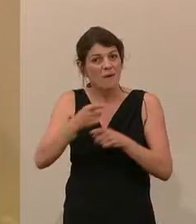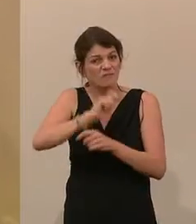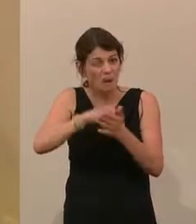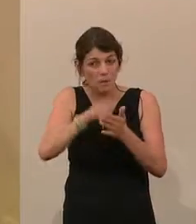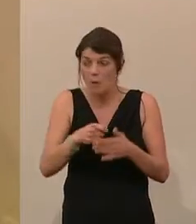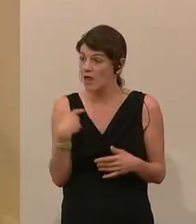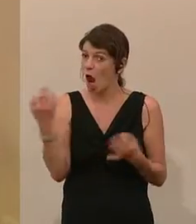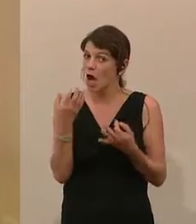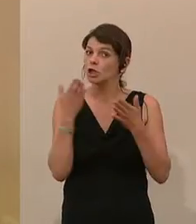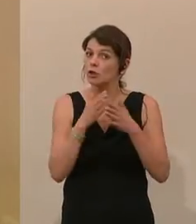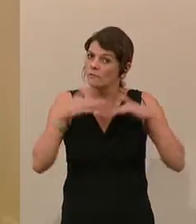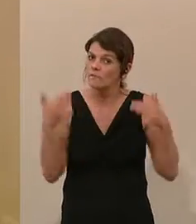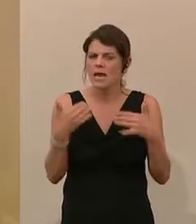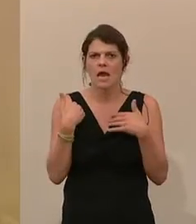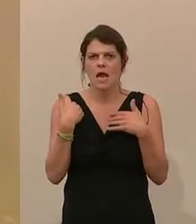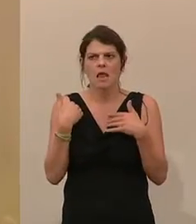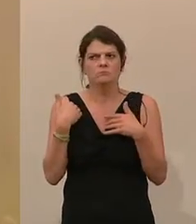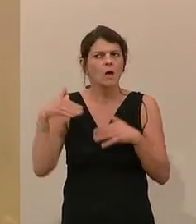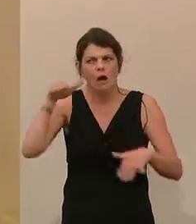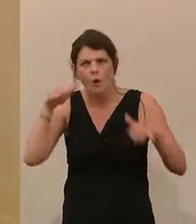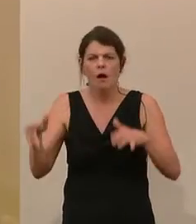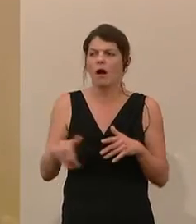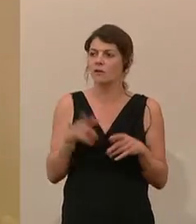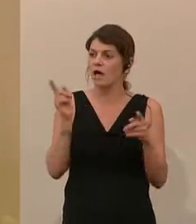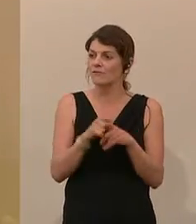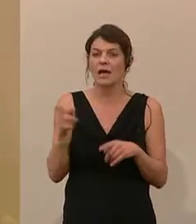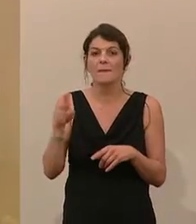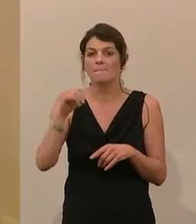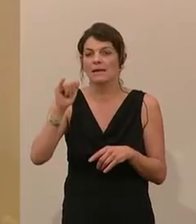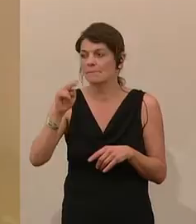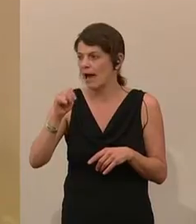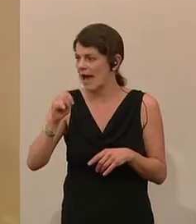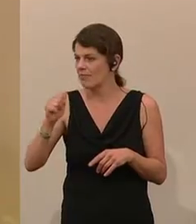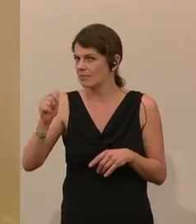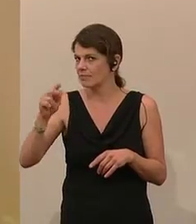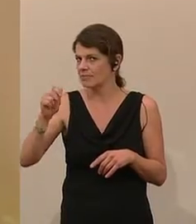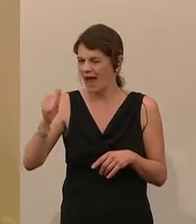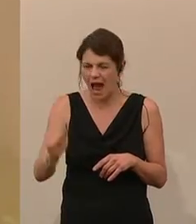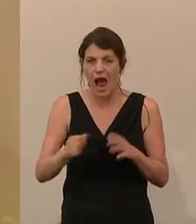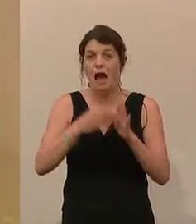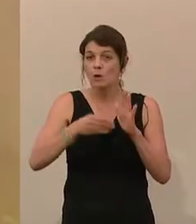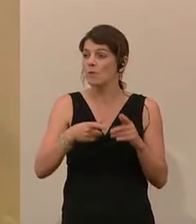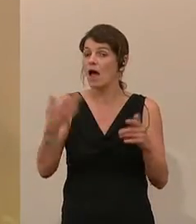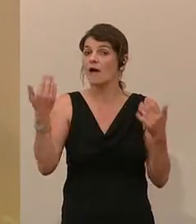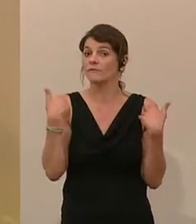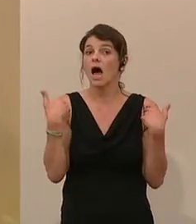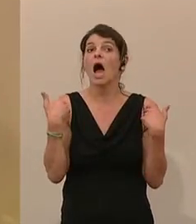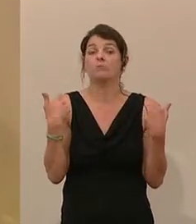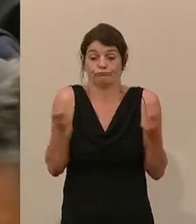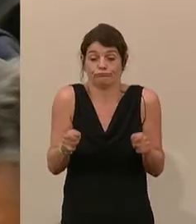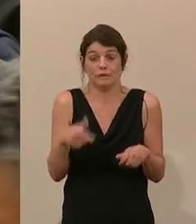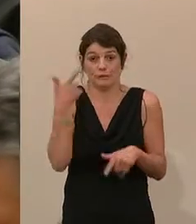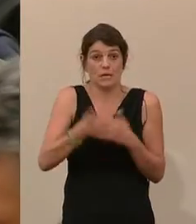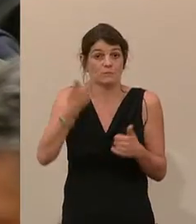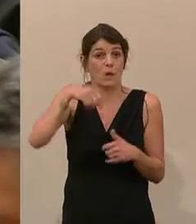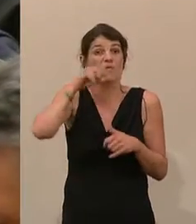Und wir haben heute schon sehr viel davon gehört, dass das Mimanta-Abkommen geschlossen worden ist, schon 2013.